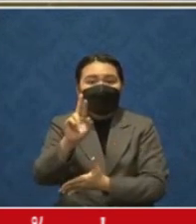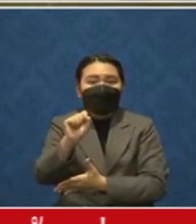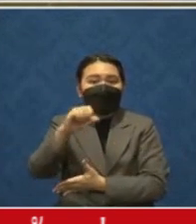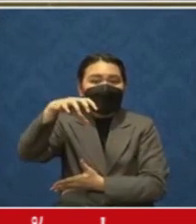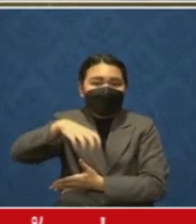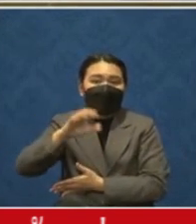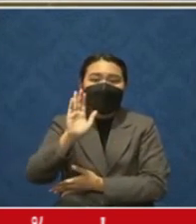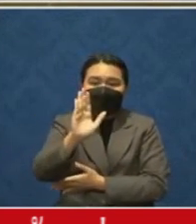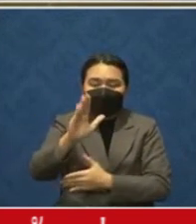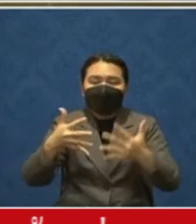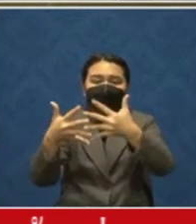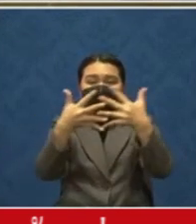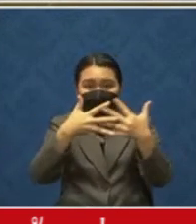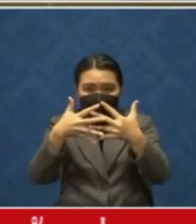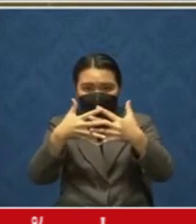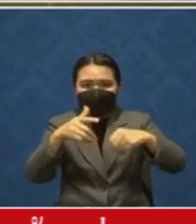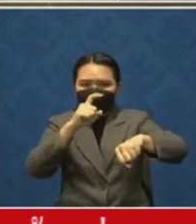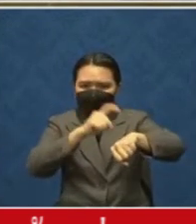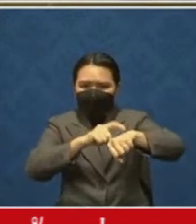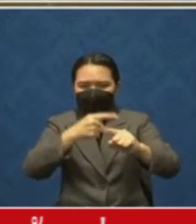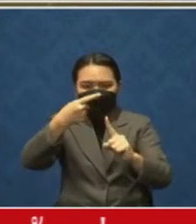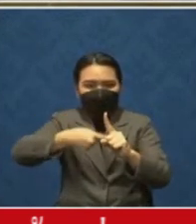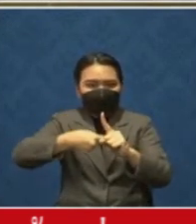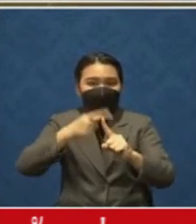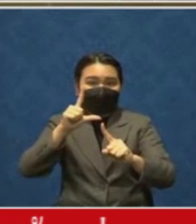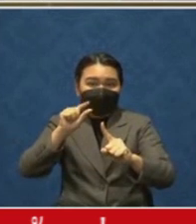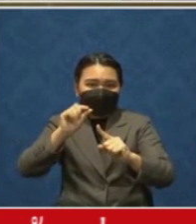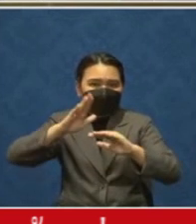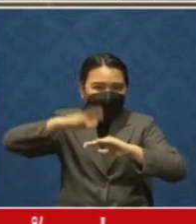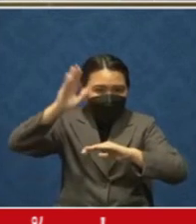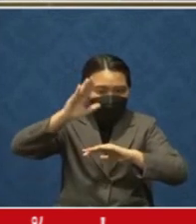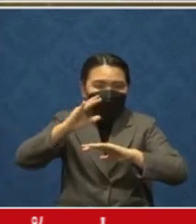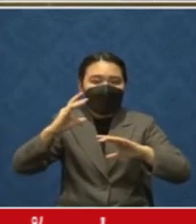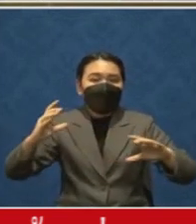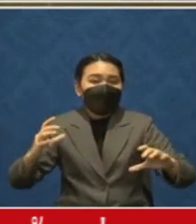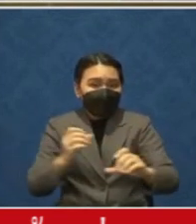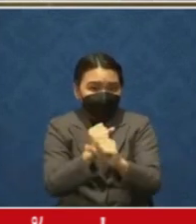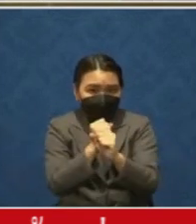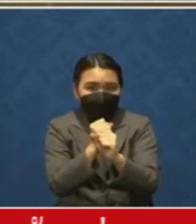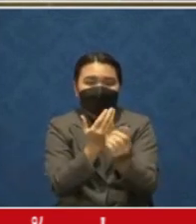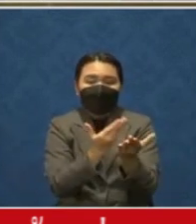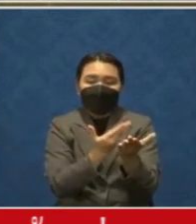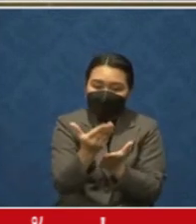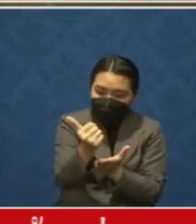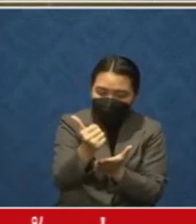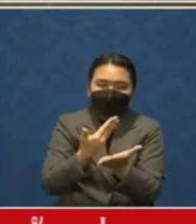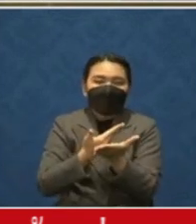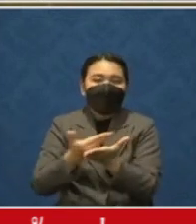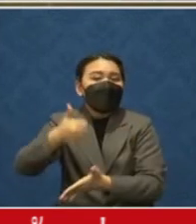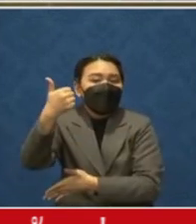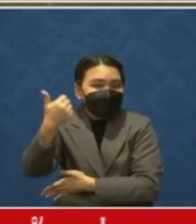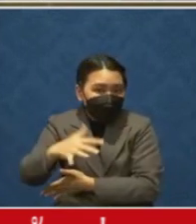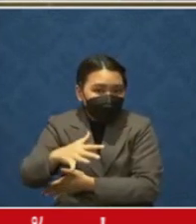ภาคองเกรสของสหรัฐต้องใช้เวลาไม่ต่ำกว่า20เดือนถึงจะรู้ว่าจะซื้อ